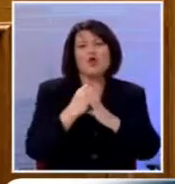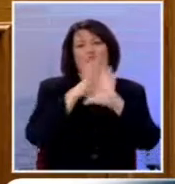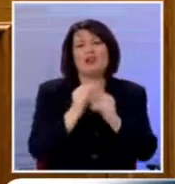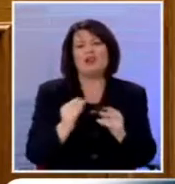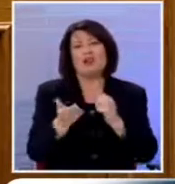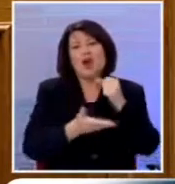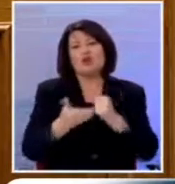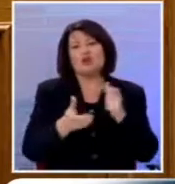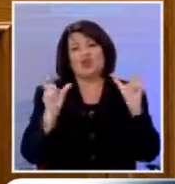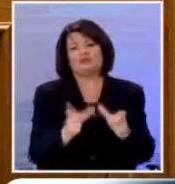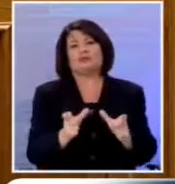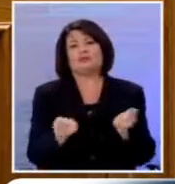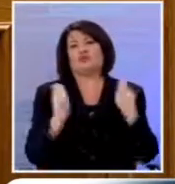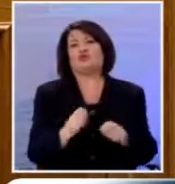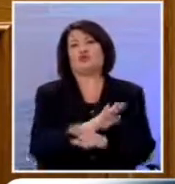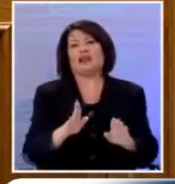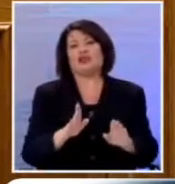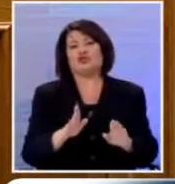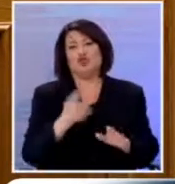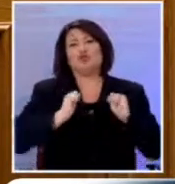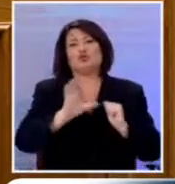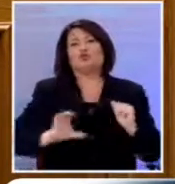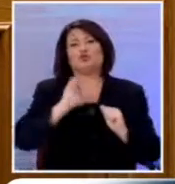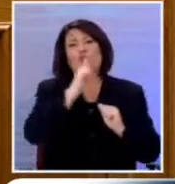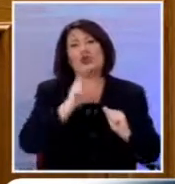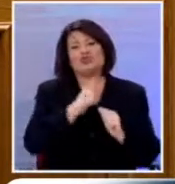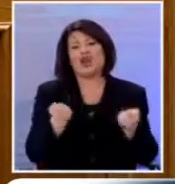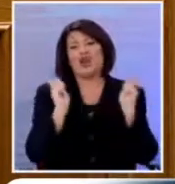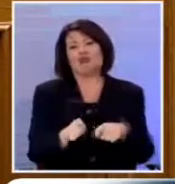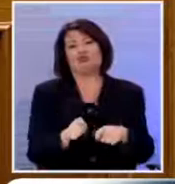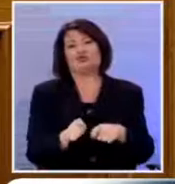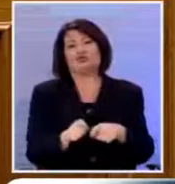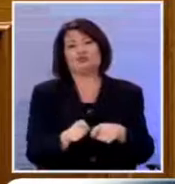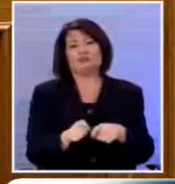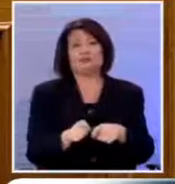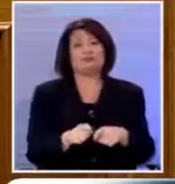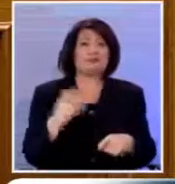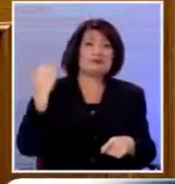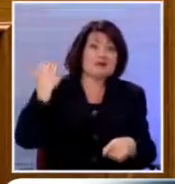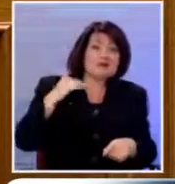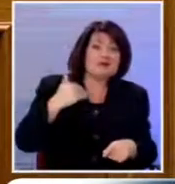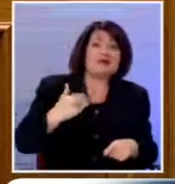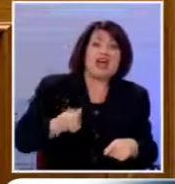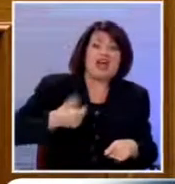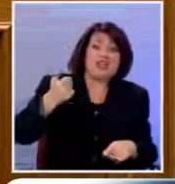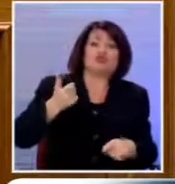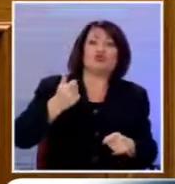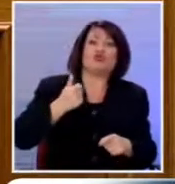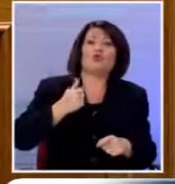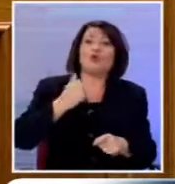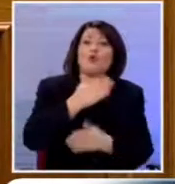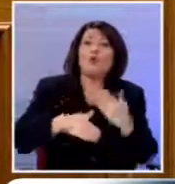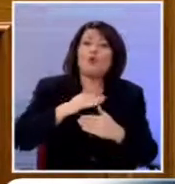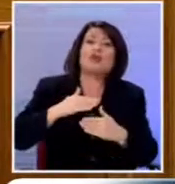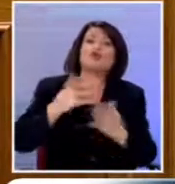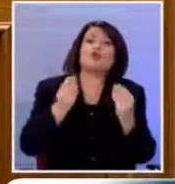τα αγροτικά μας προϊόντα και τον τουρισμό, αγορών που είχαν κερδιθεί με μόχθο, ρίσκο και με μεράκι